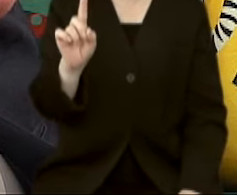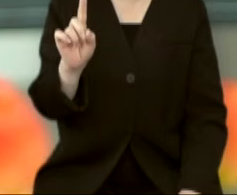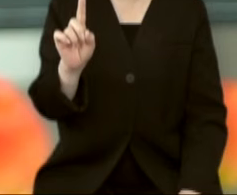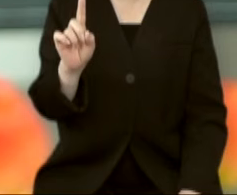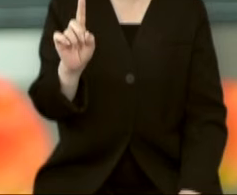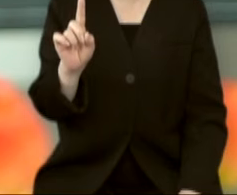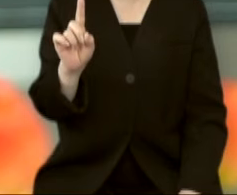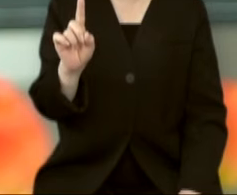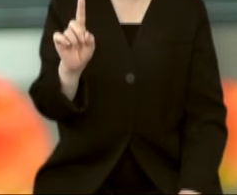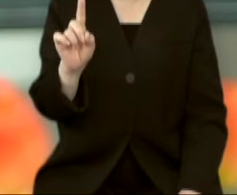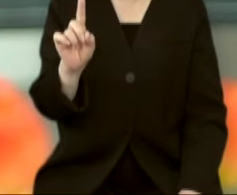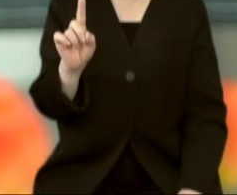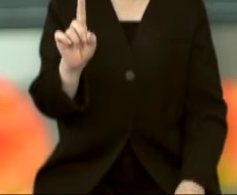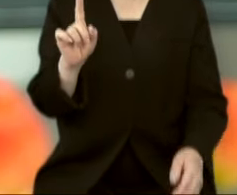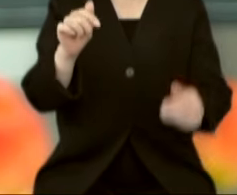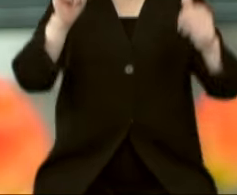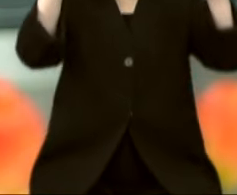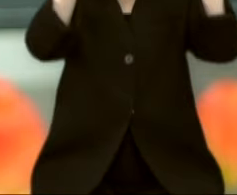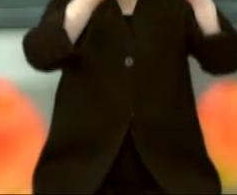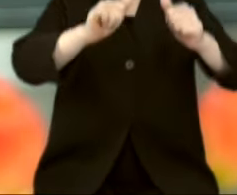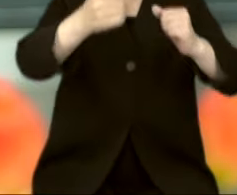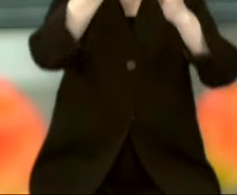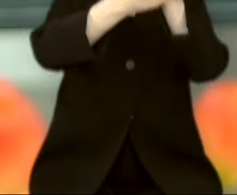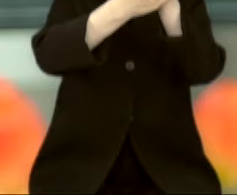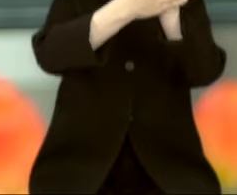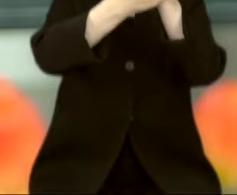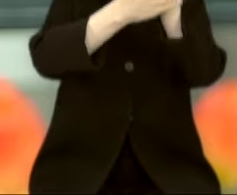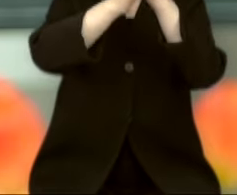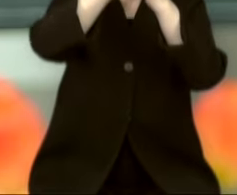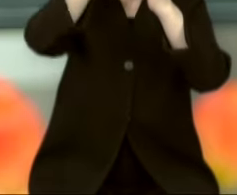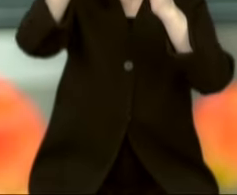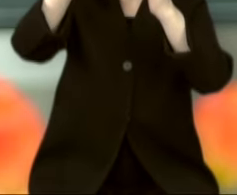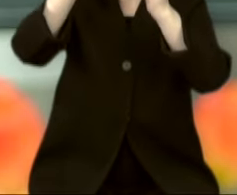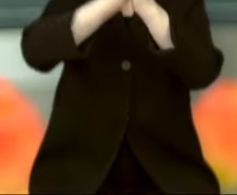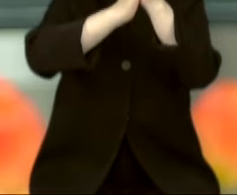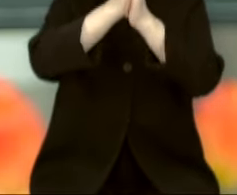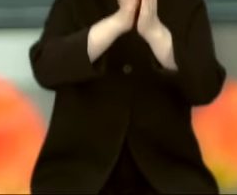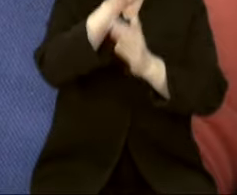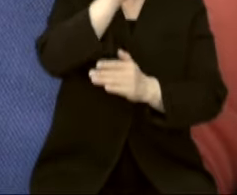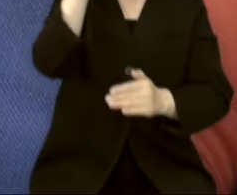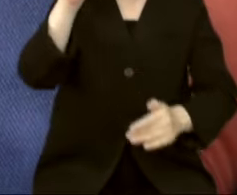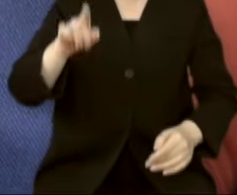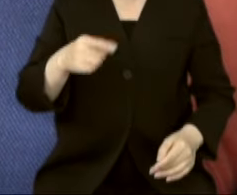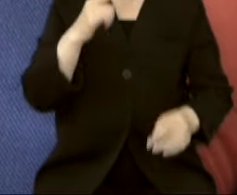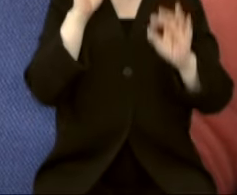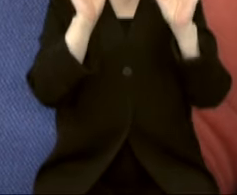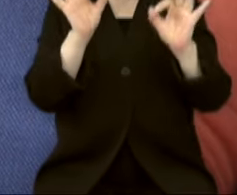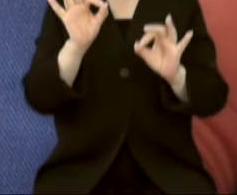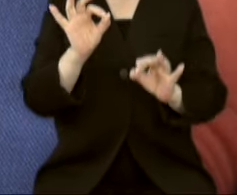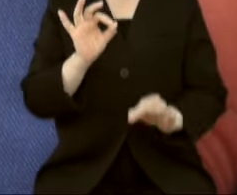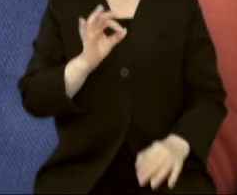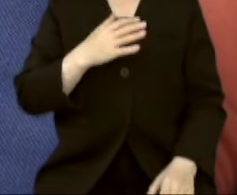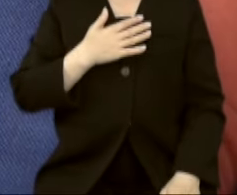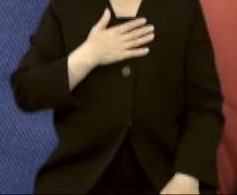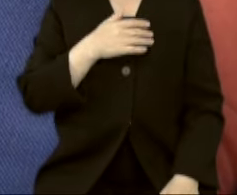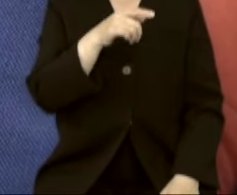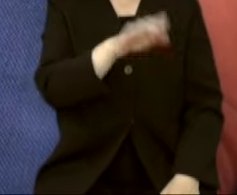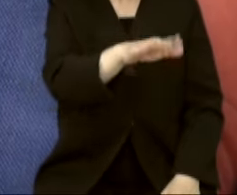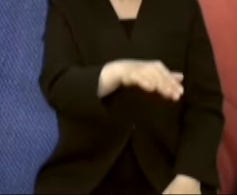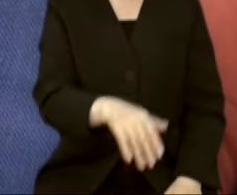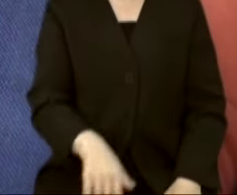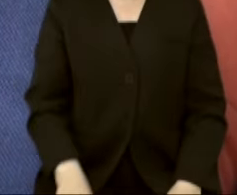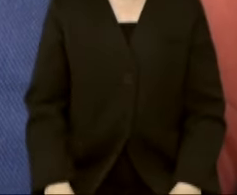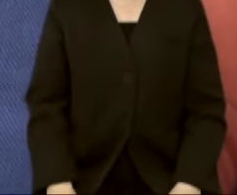보니까 우상들을 사진들을 갖다 놓고 있어요. 제가 그거 보고 당장